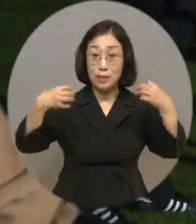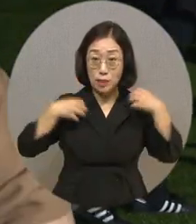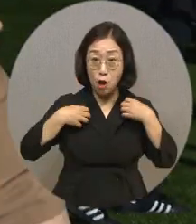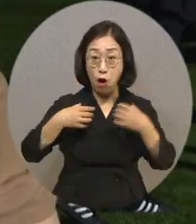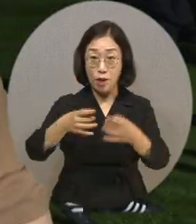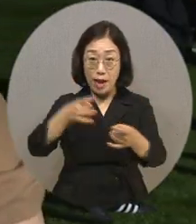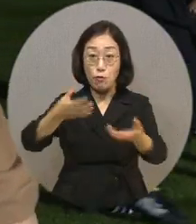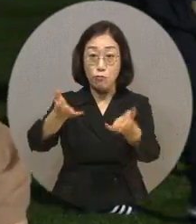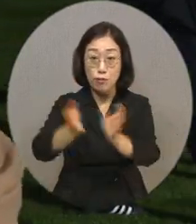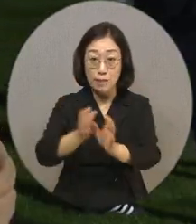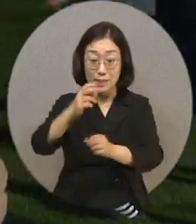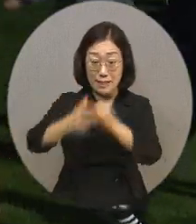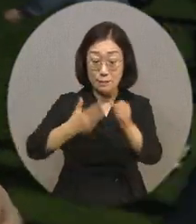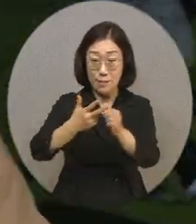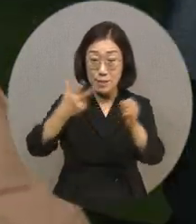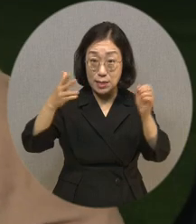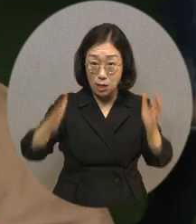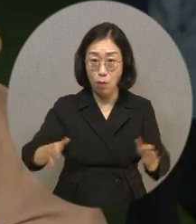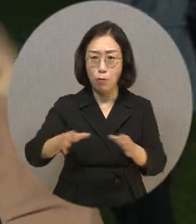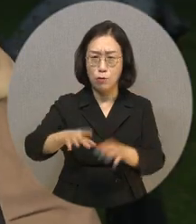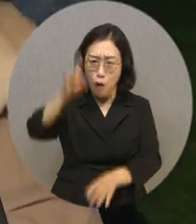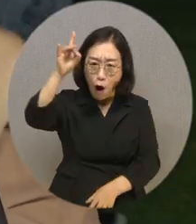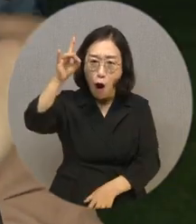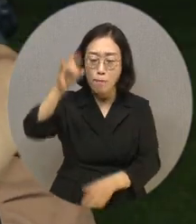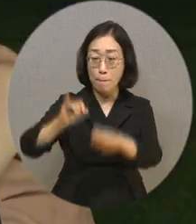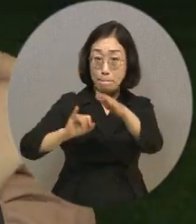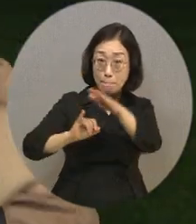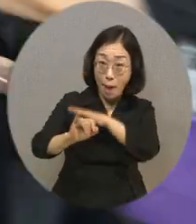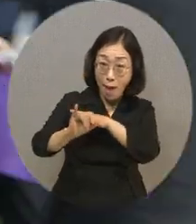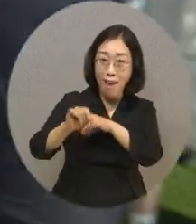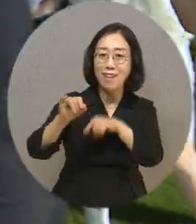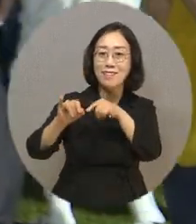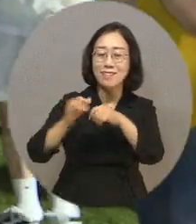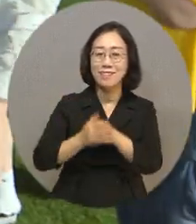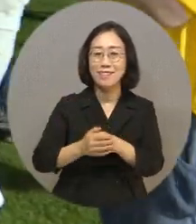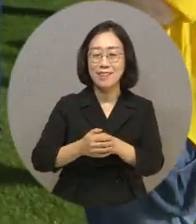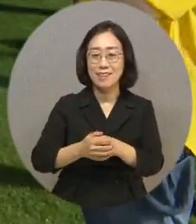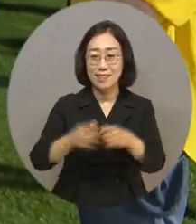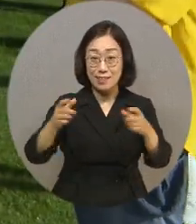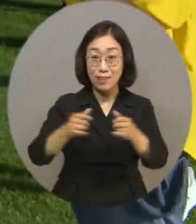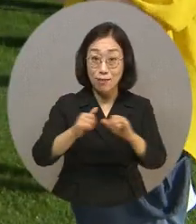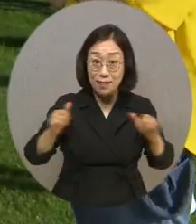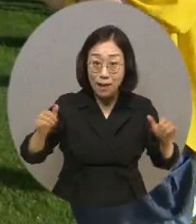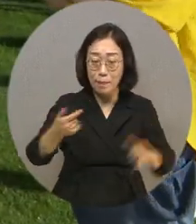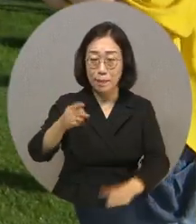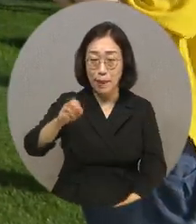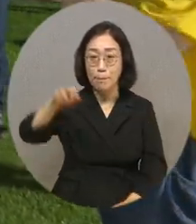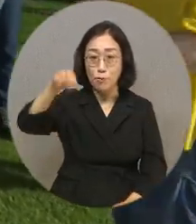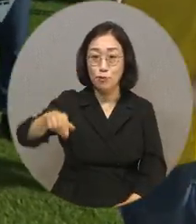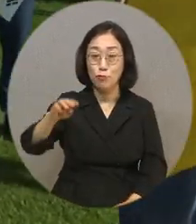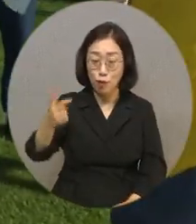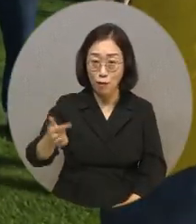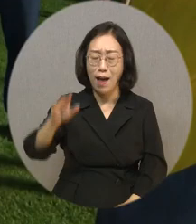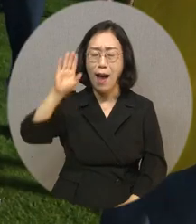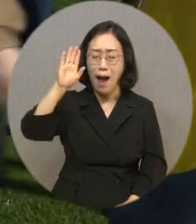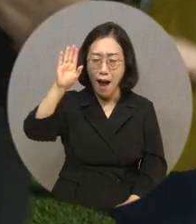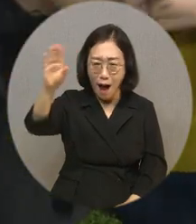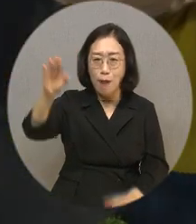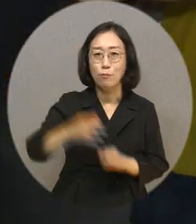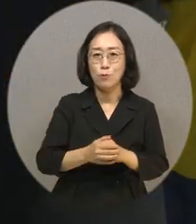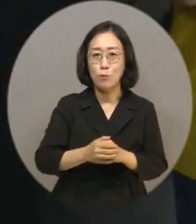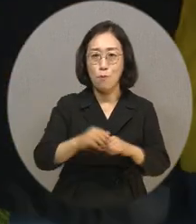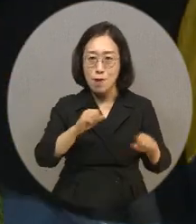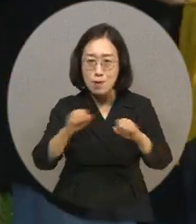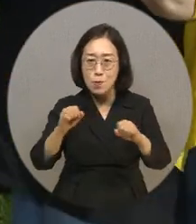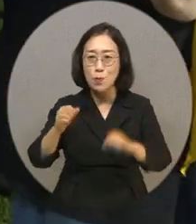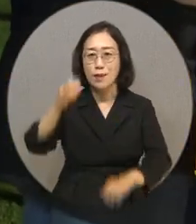27년 만에 처음 배출된 국가대표 선수이기에 시민들은 남수현 선수의 앞으로의 행보에도